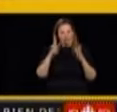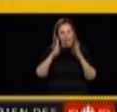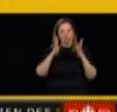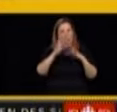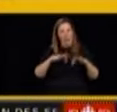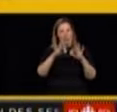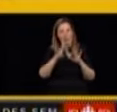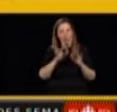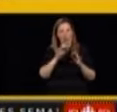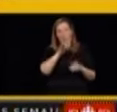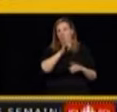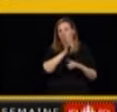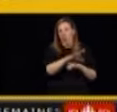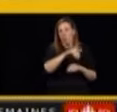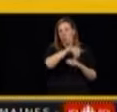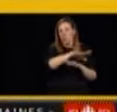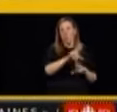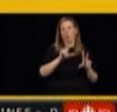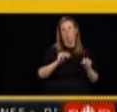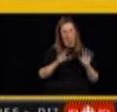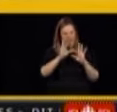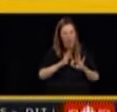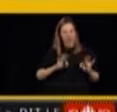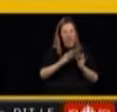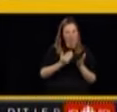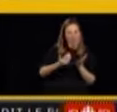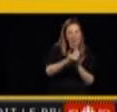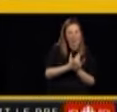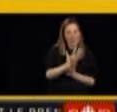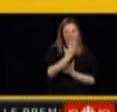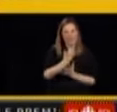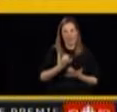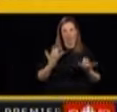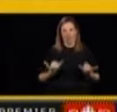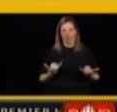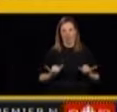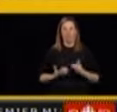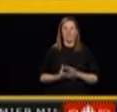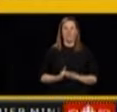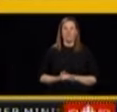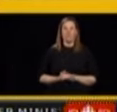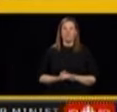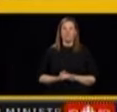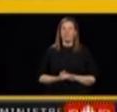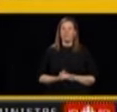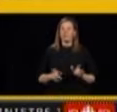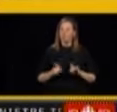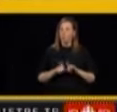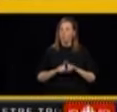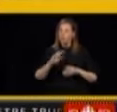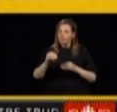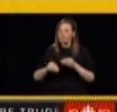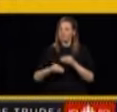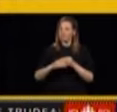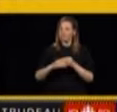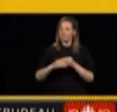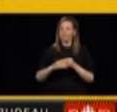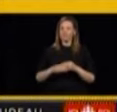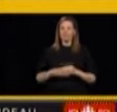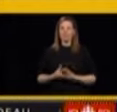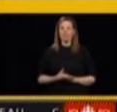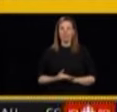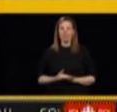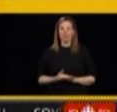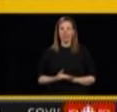refuser des gens qualifiés. On en a besoin plus que jamais. Je veux aussi dire aux